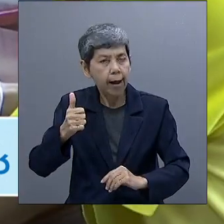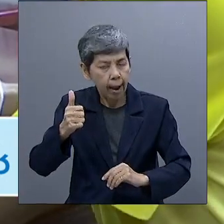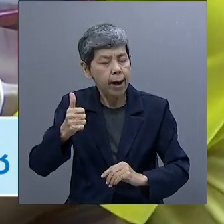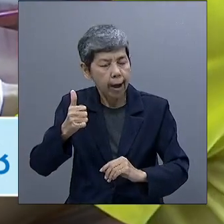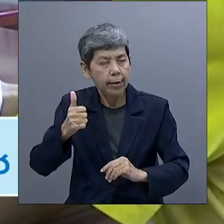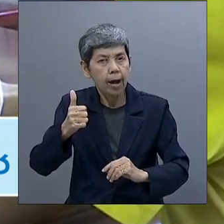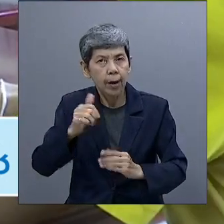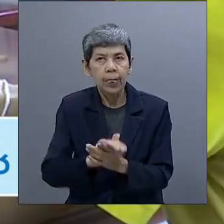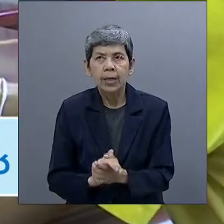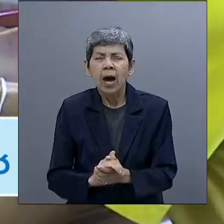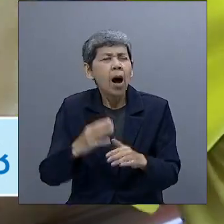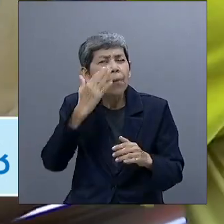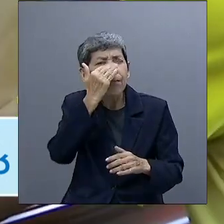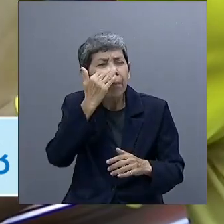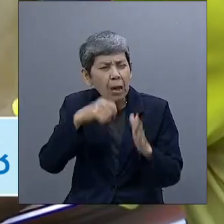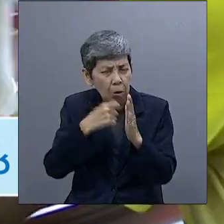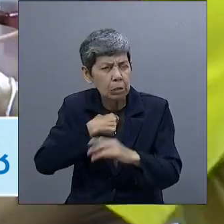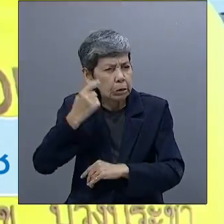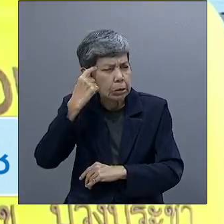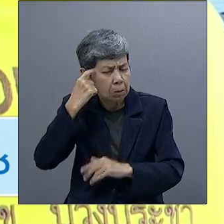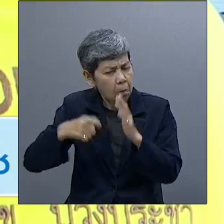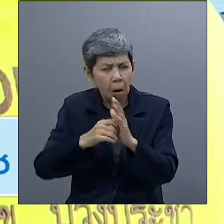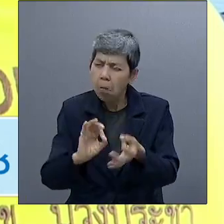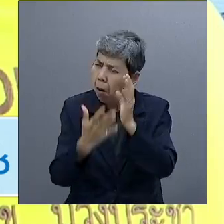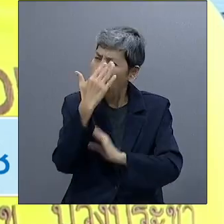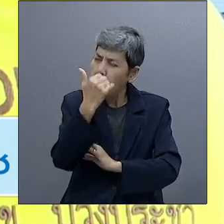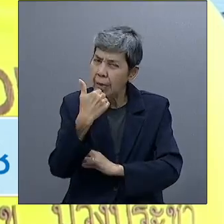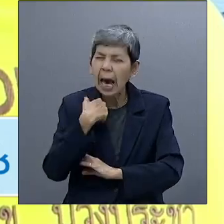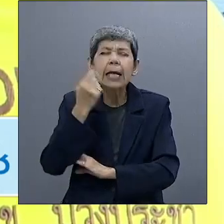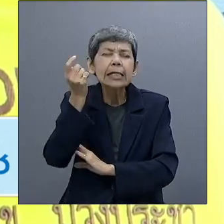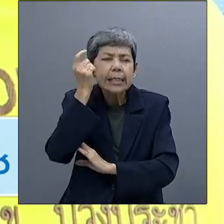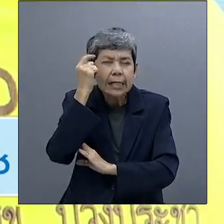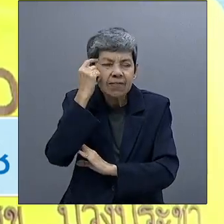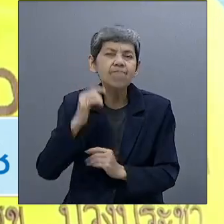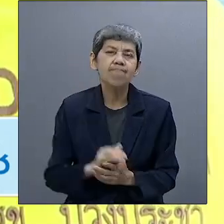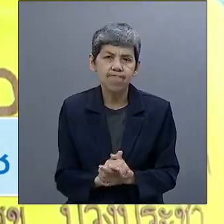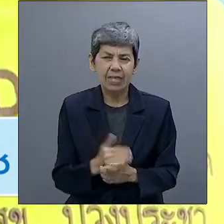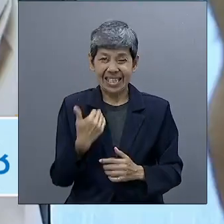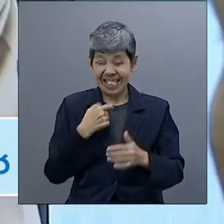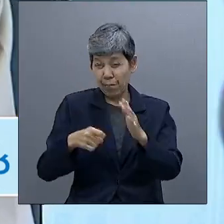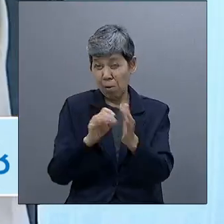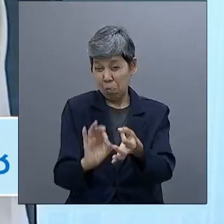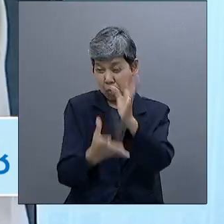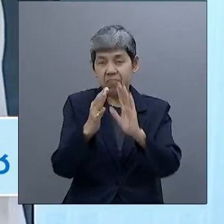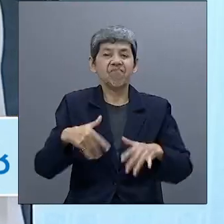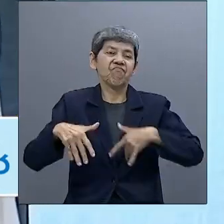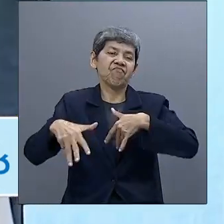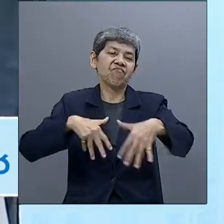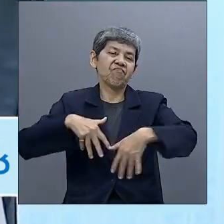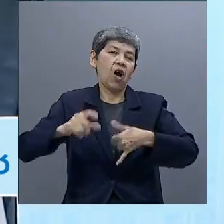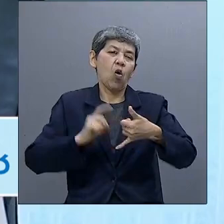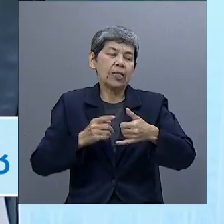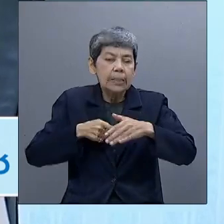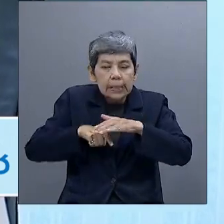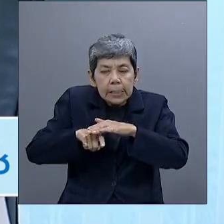แล้วส่วนสาเหตุอันนี้สำคัญค่ะคุณผู้ชมเพราะว่าเขาคาดการว่าสาเหตุจะมาจากชาวบ้านเนี่ยแหละค่ะที่ลัก